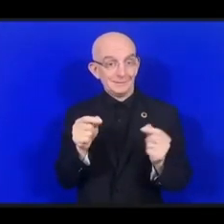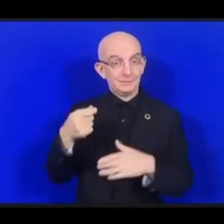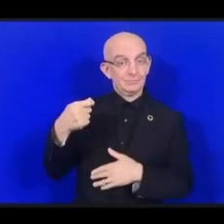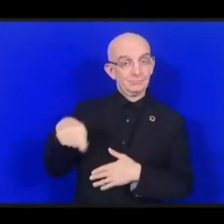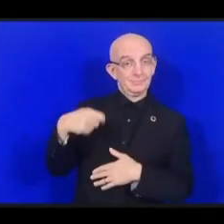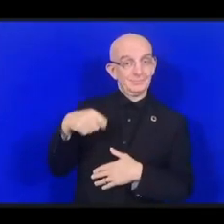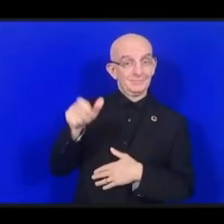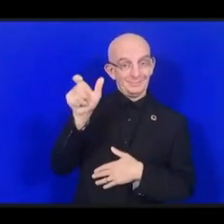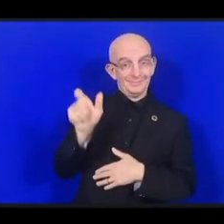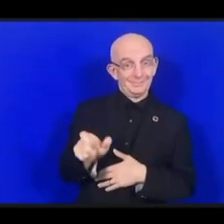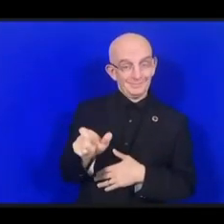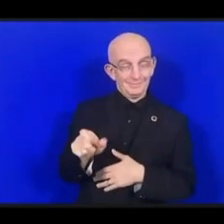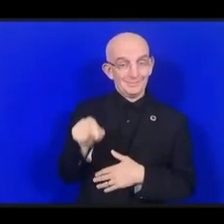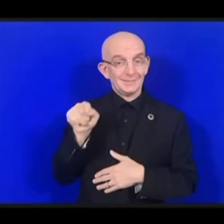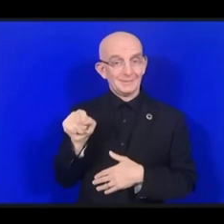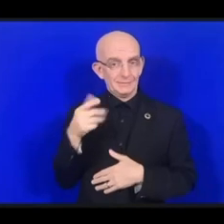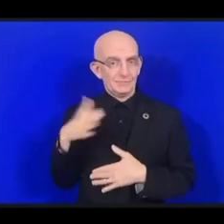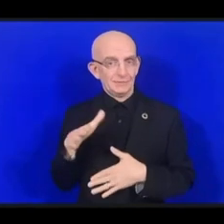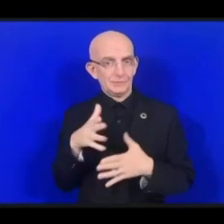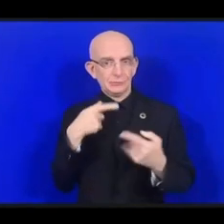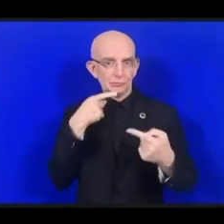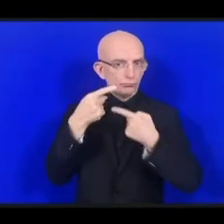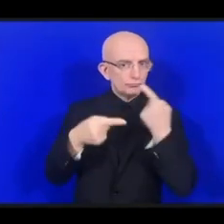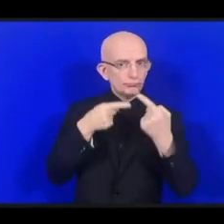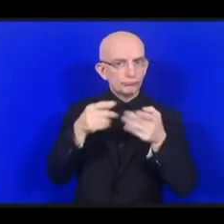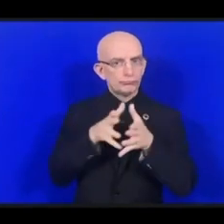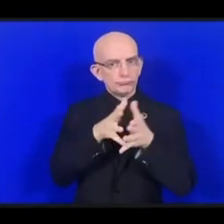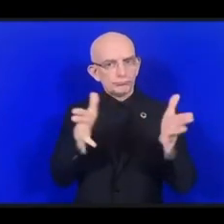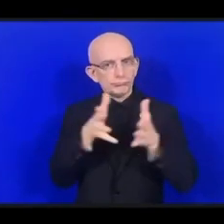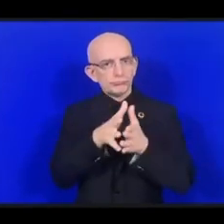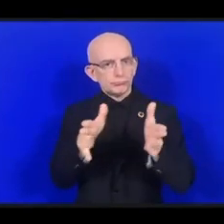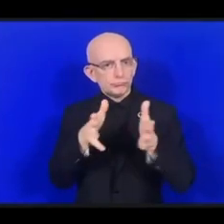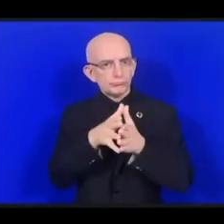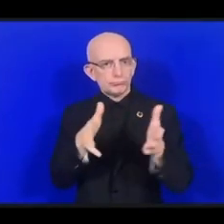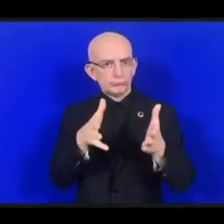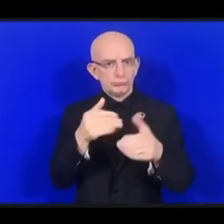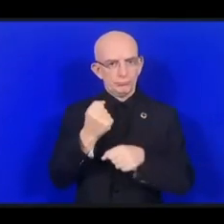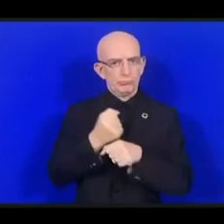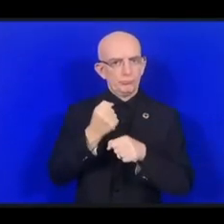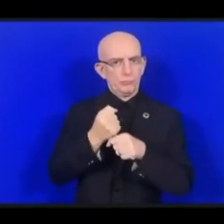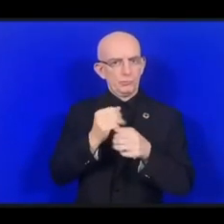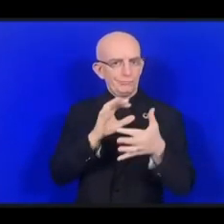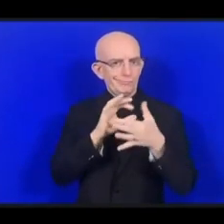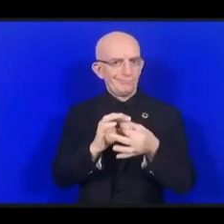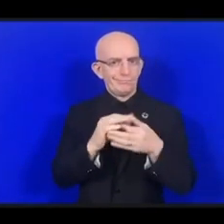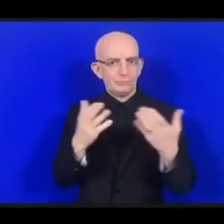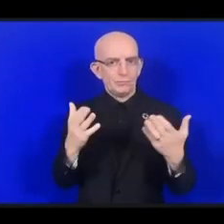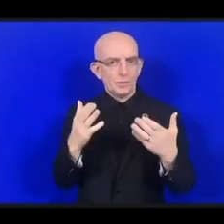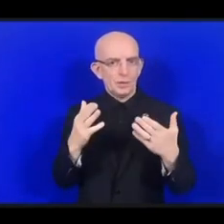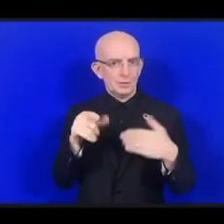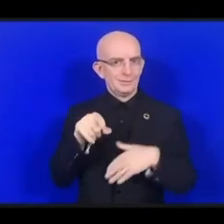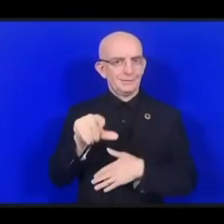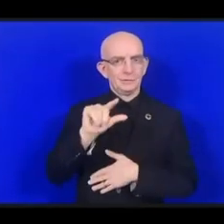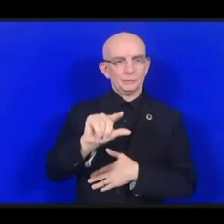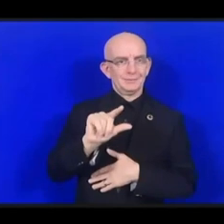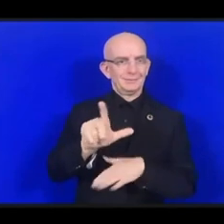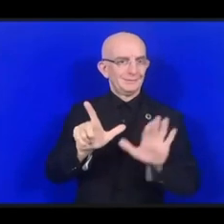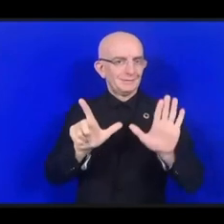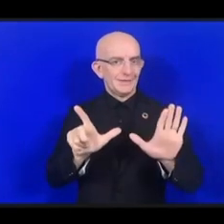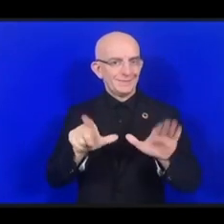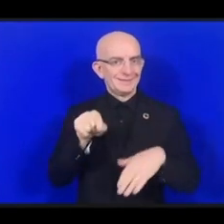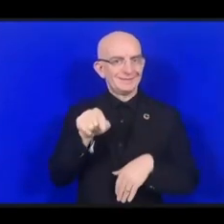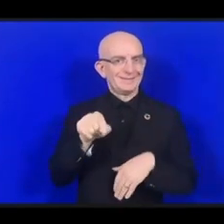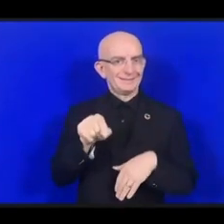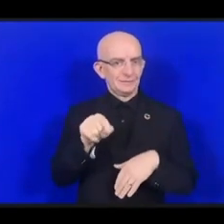على العمل الذي تقوم به هي مجموعه السبعه في اطار مبادره او